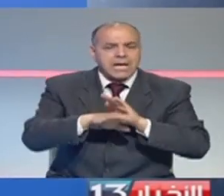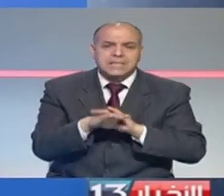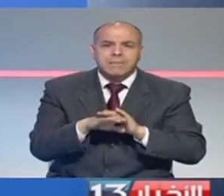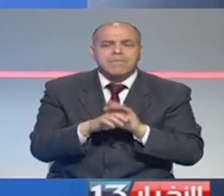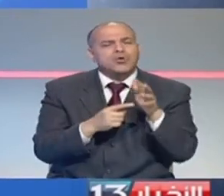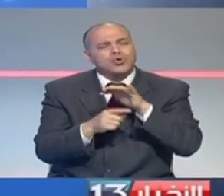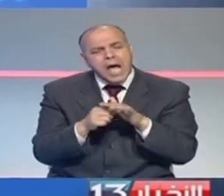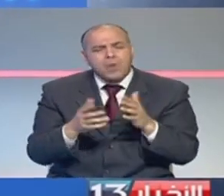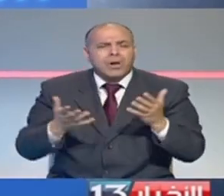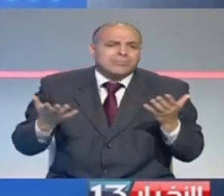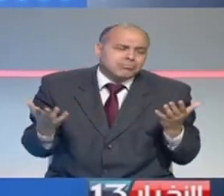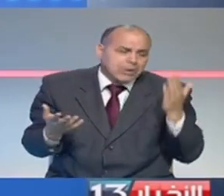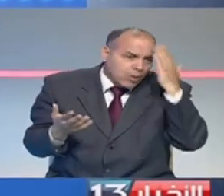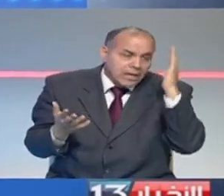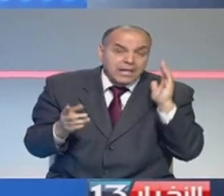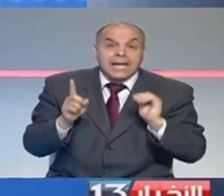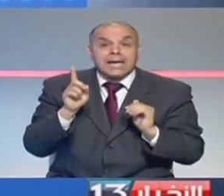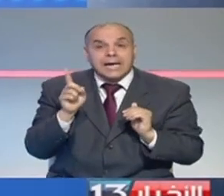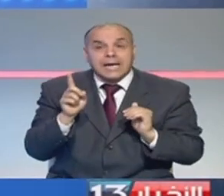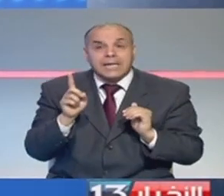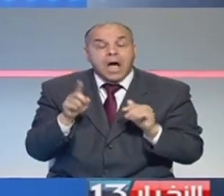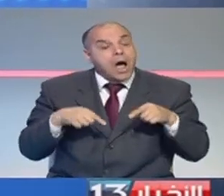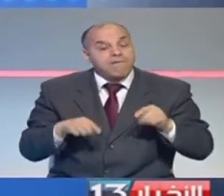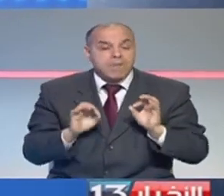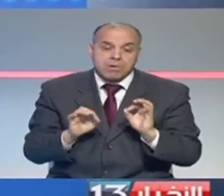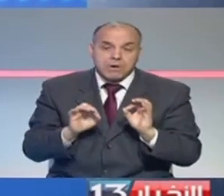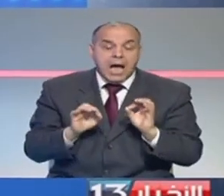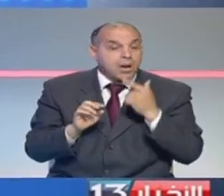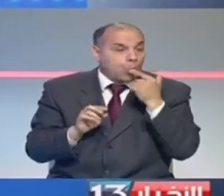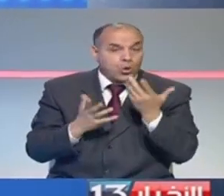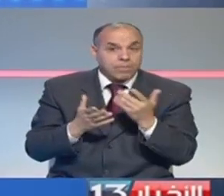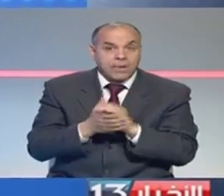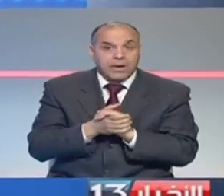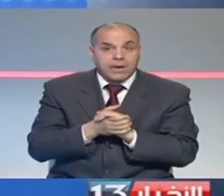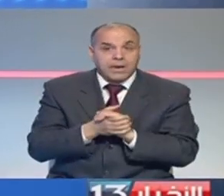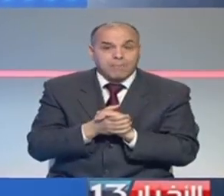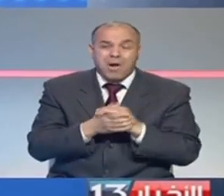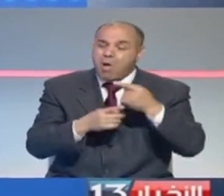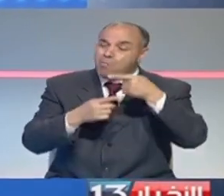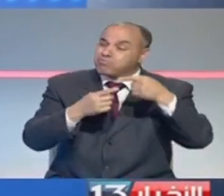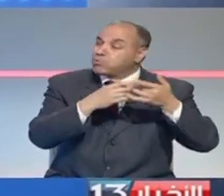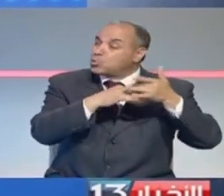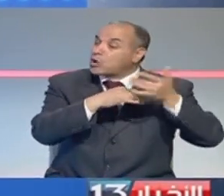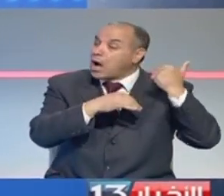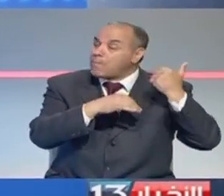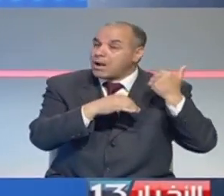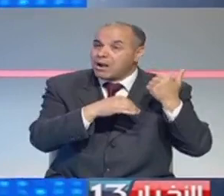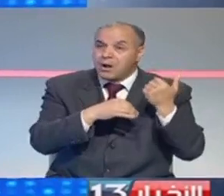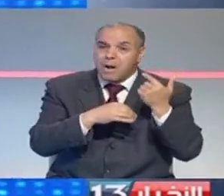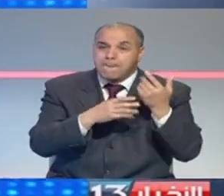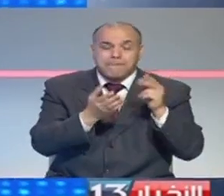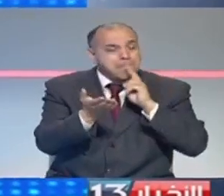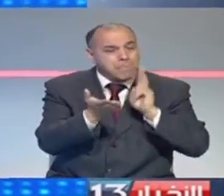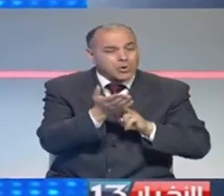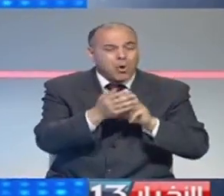لاسباب اجتماعيه ولا وعي، ولكن نقعدوا خايفين، وهذا نقولها كونه من انعكاسات اللي صار في قدام مكاتب